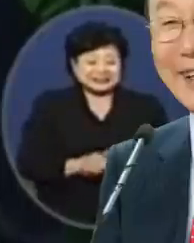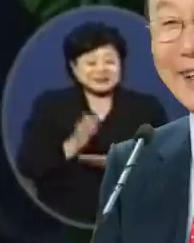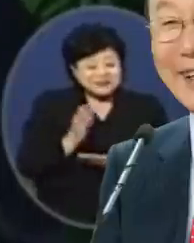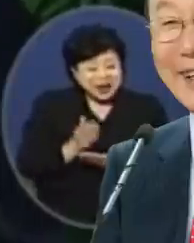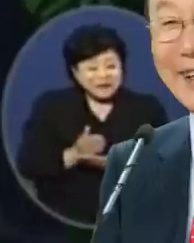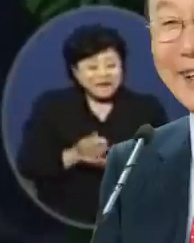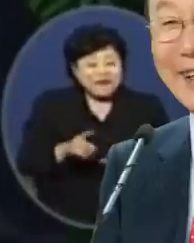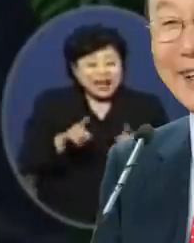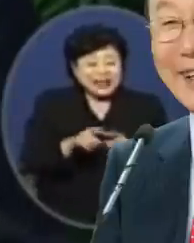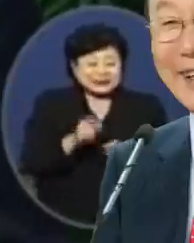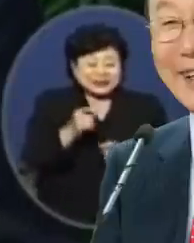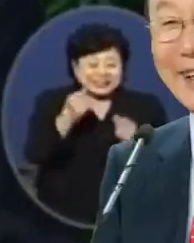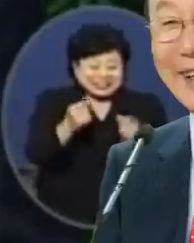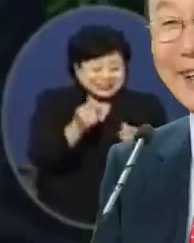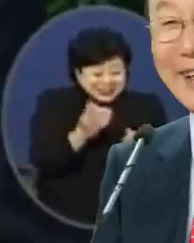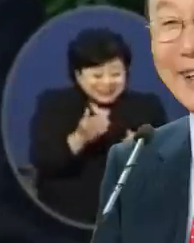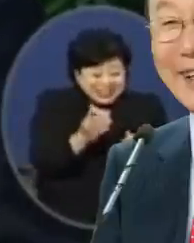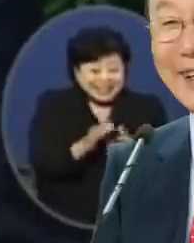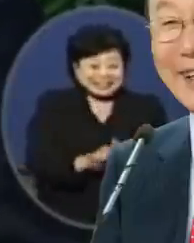마세요.